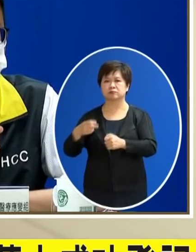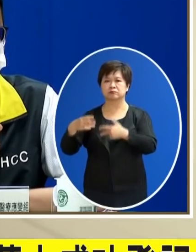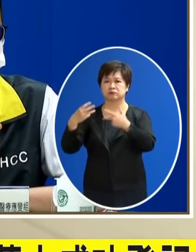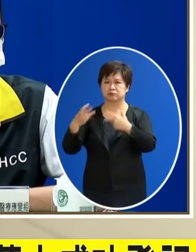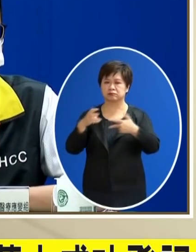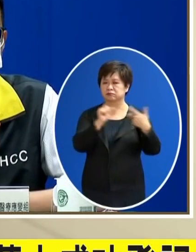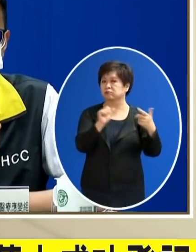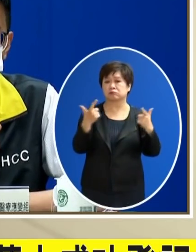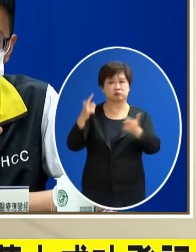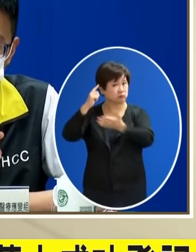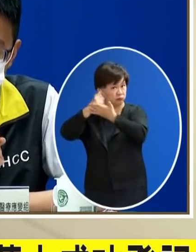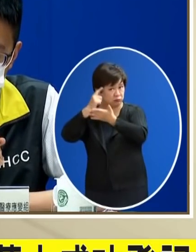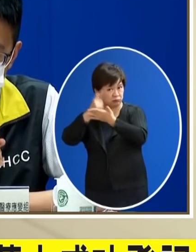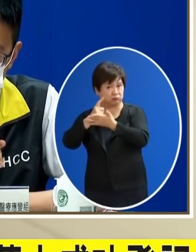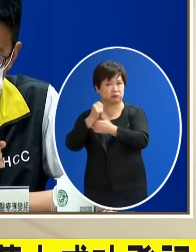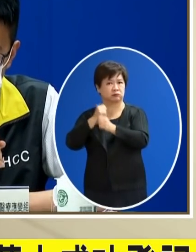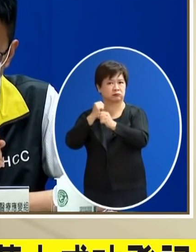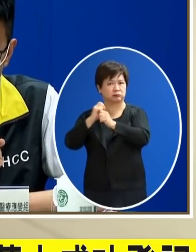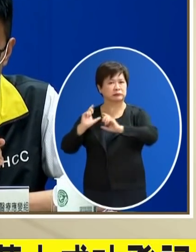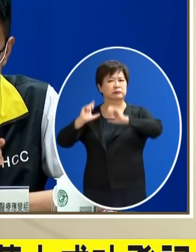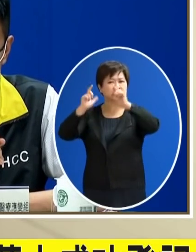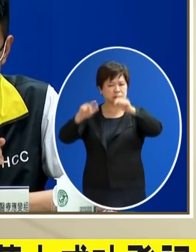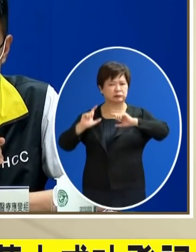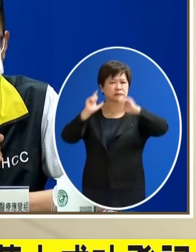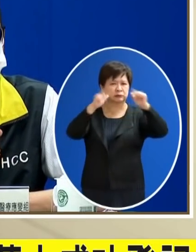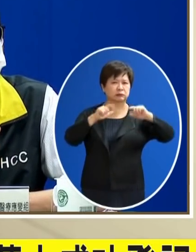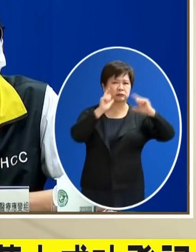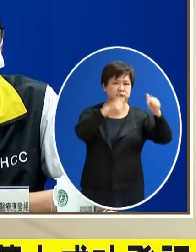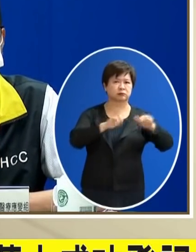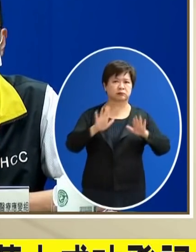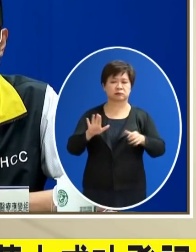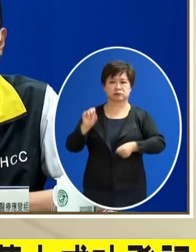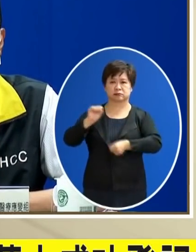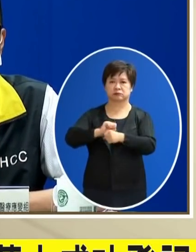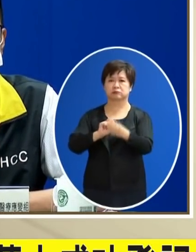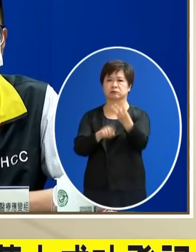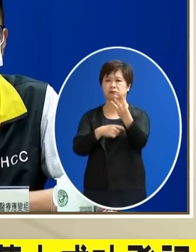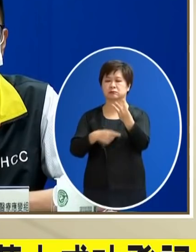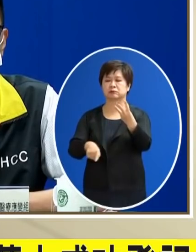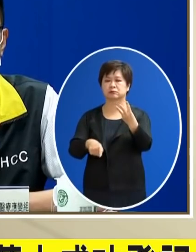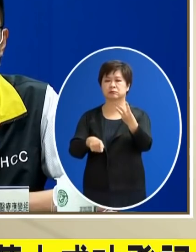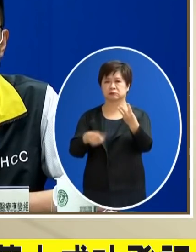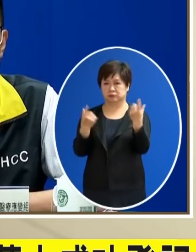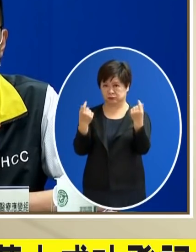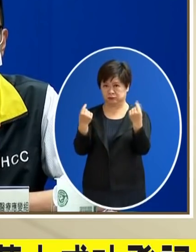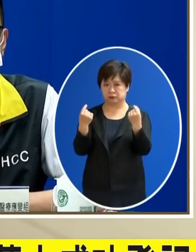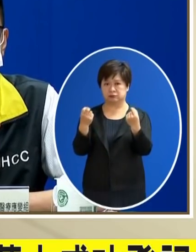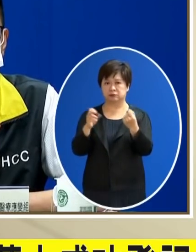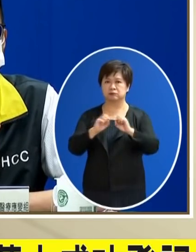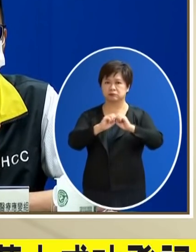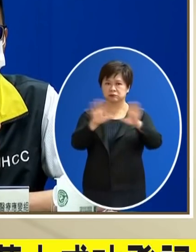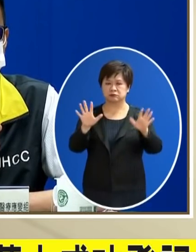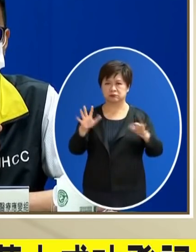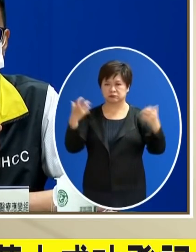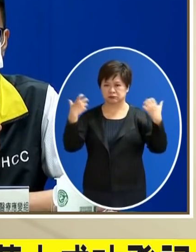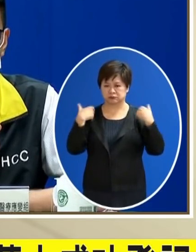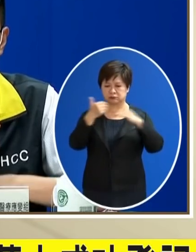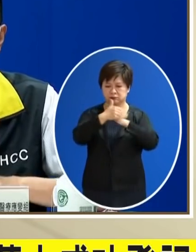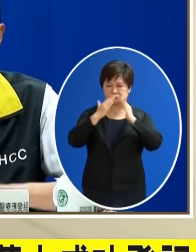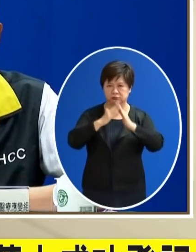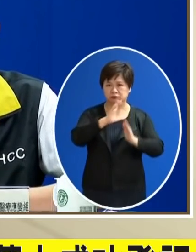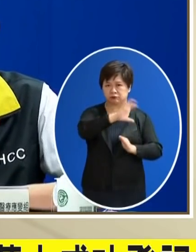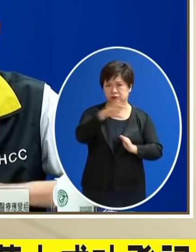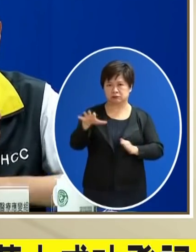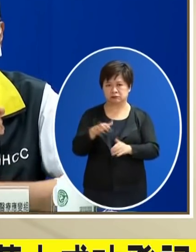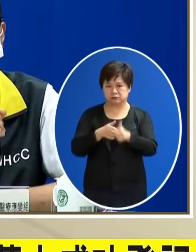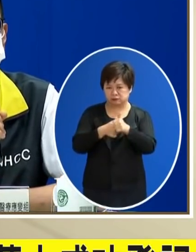才会做，我们每天工作天都有在做。目前是有新增三例，我们也都有通知相关的这个管理的县市来进行